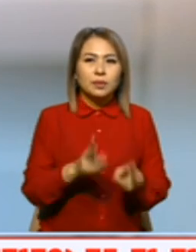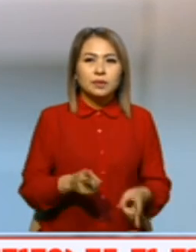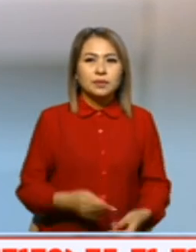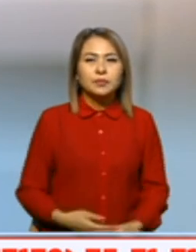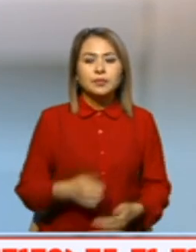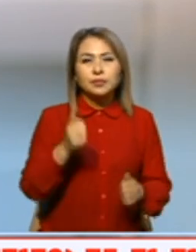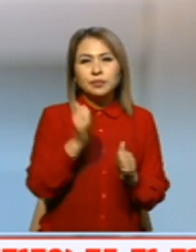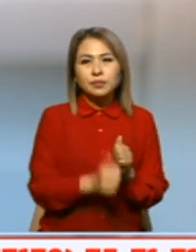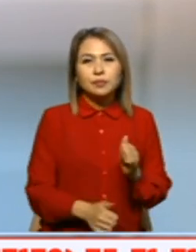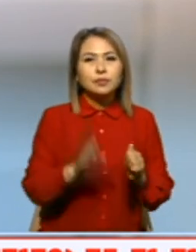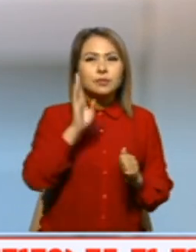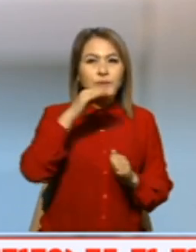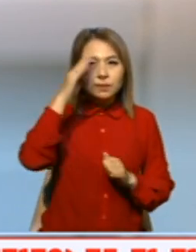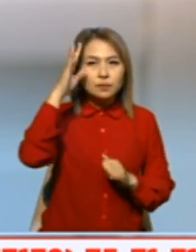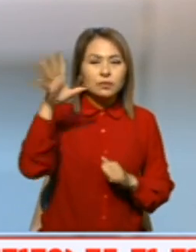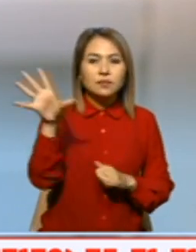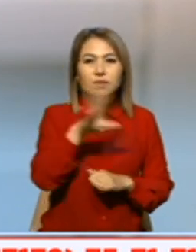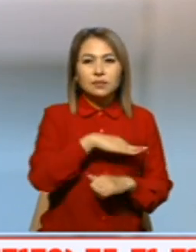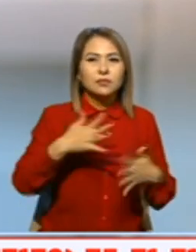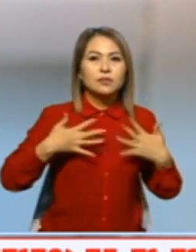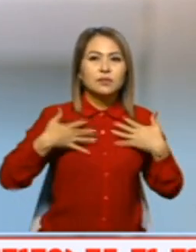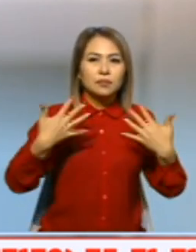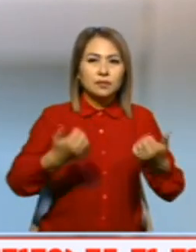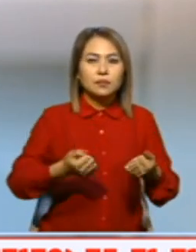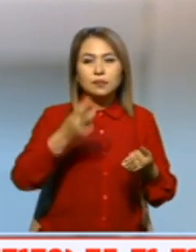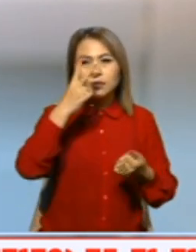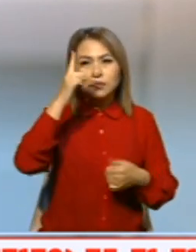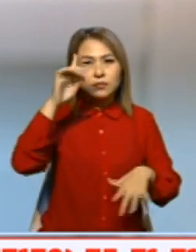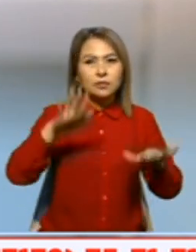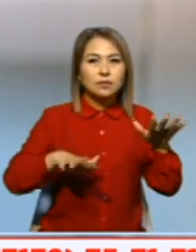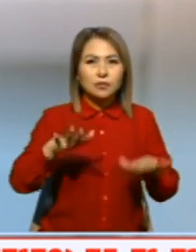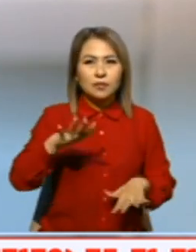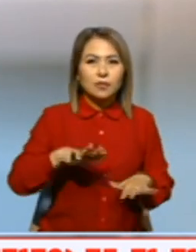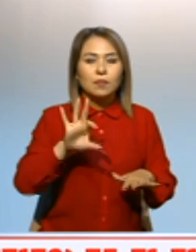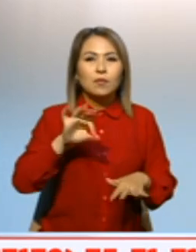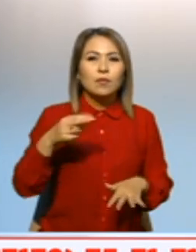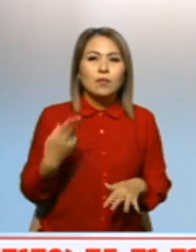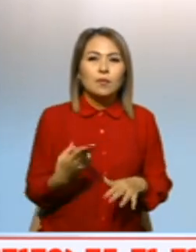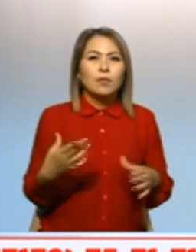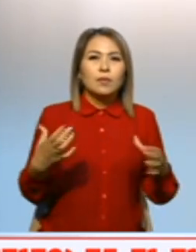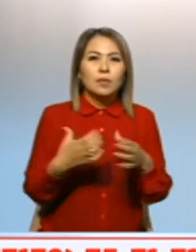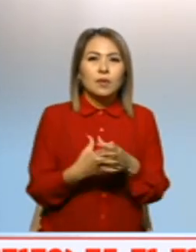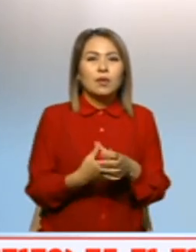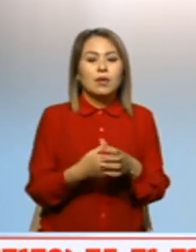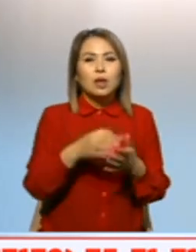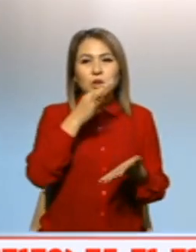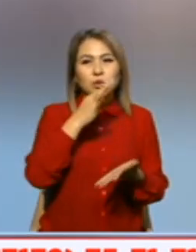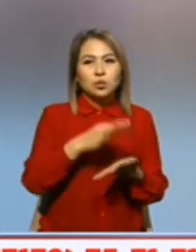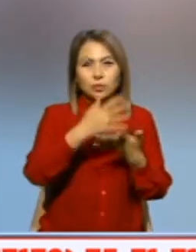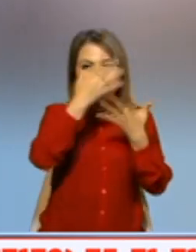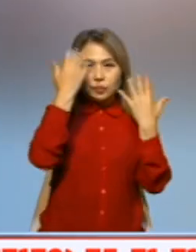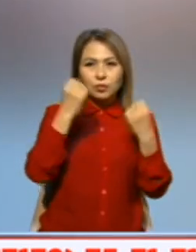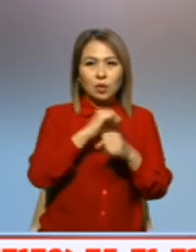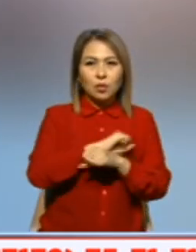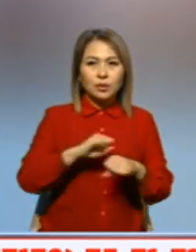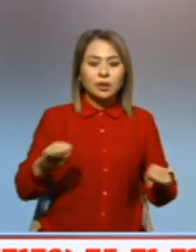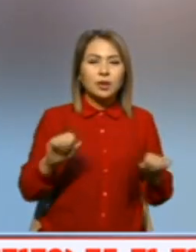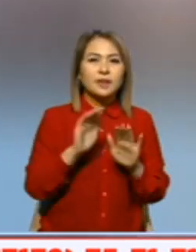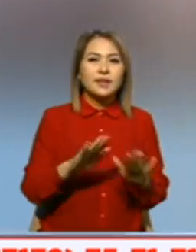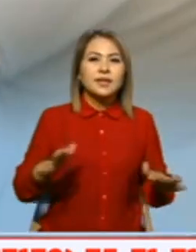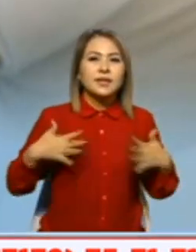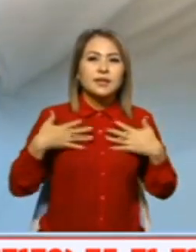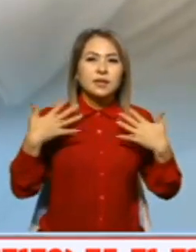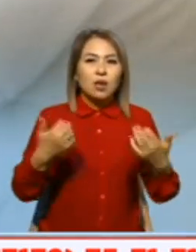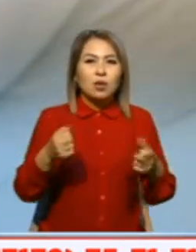Әр ата-ана баланың денсаулығына немқұрайлы қарамай, әлеуметтік қоғамдық жауапкершілікті де ұмытпау керек. Баласының